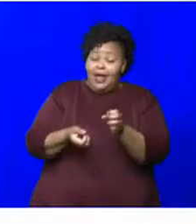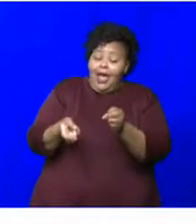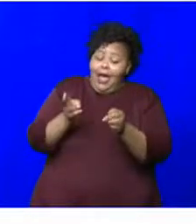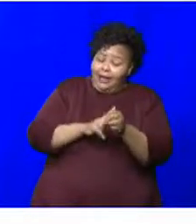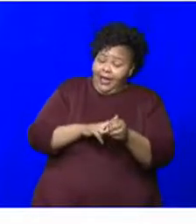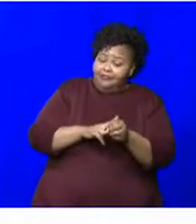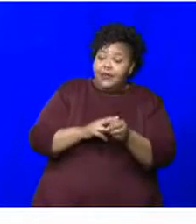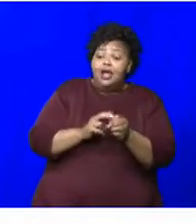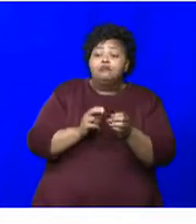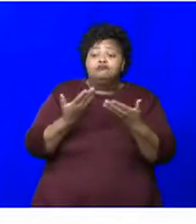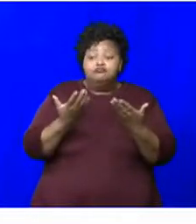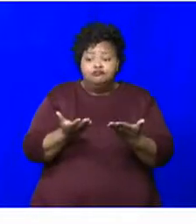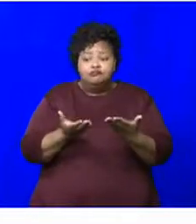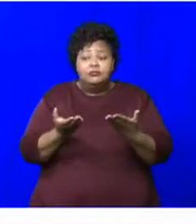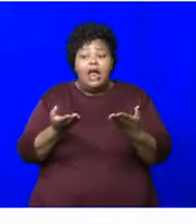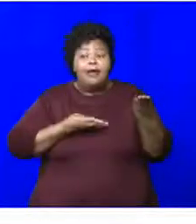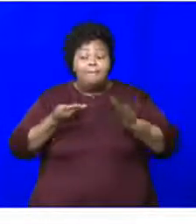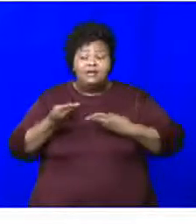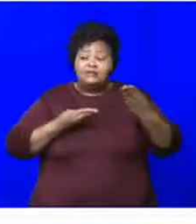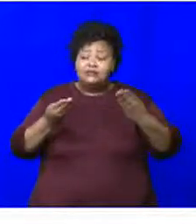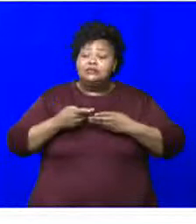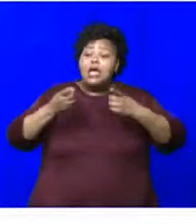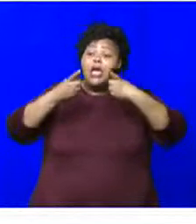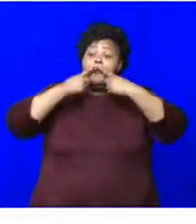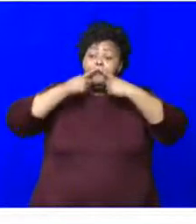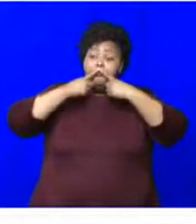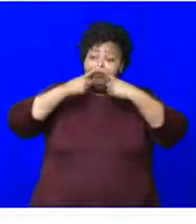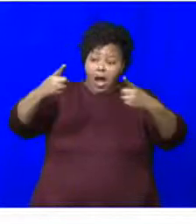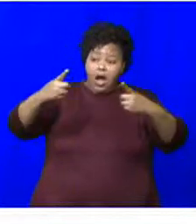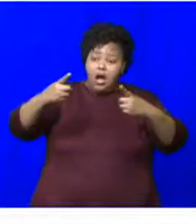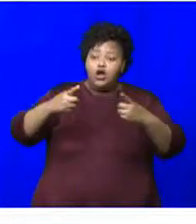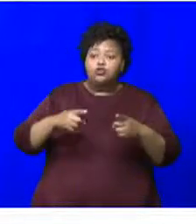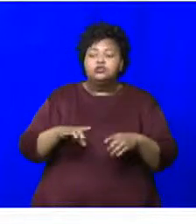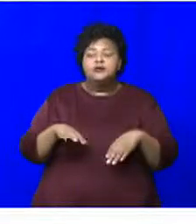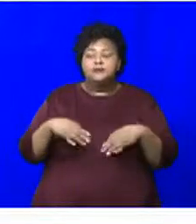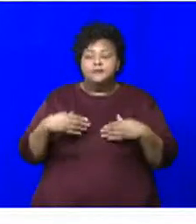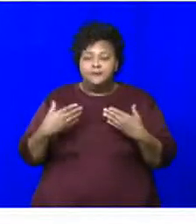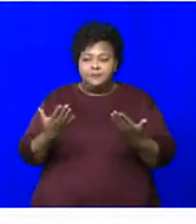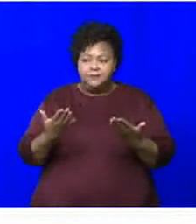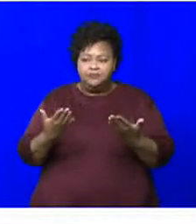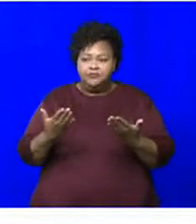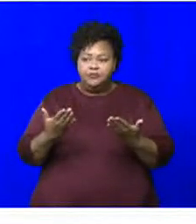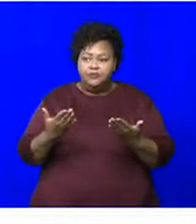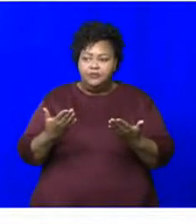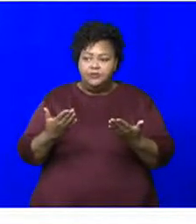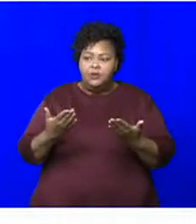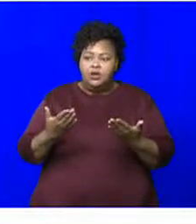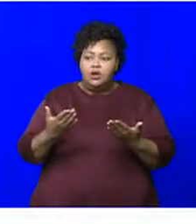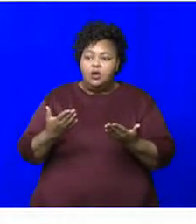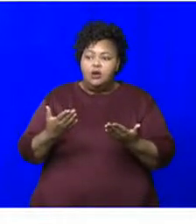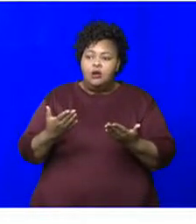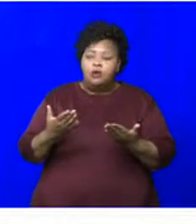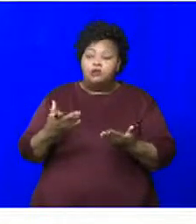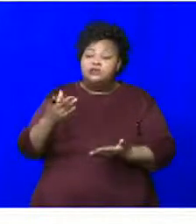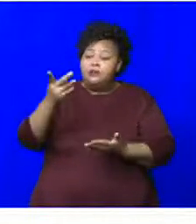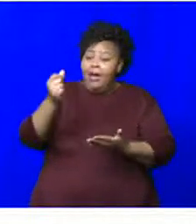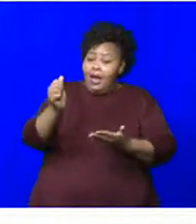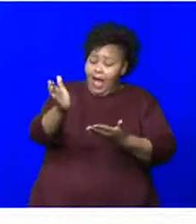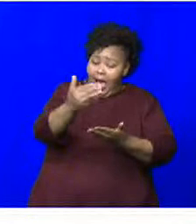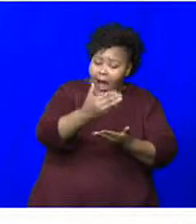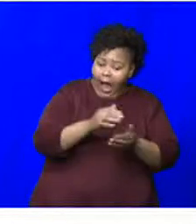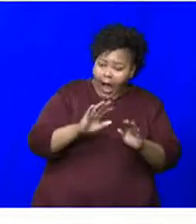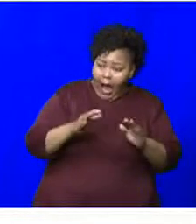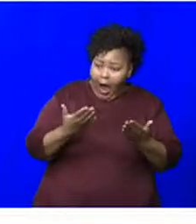ivete ngekutsi yini leyiyentako kuze ingagcini noma ke inganciki kakhulu